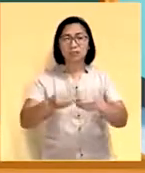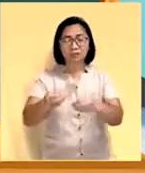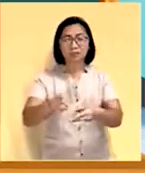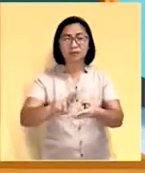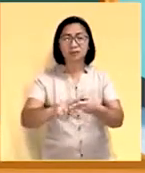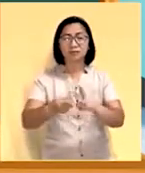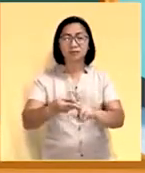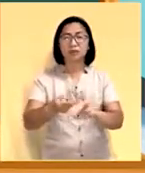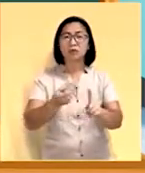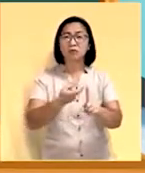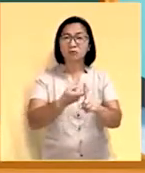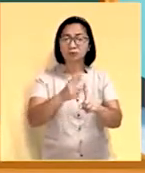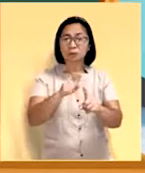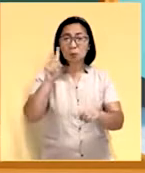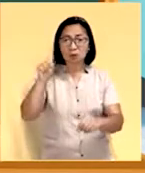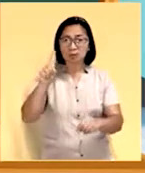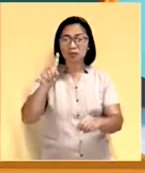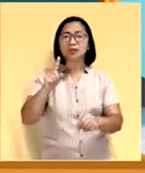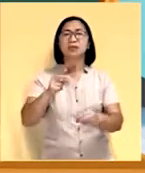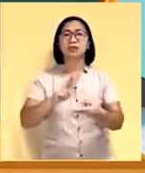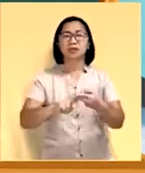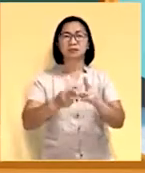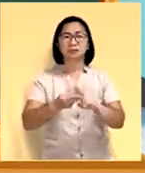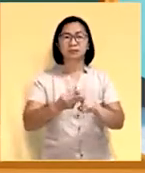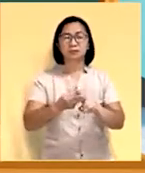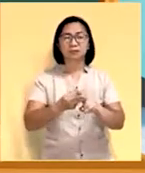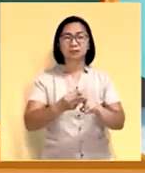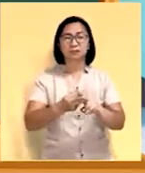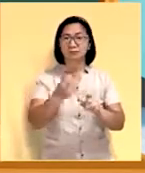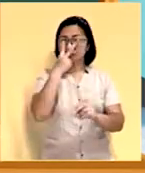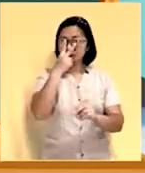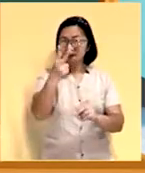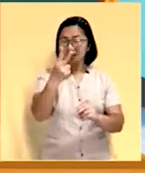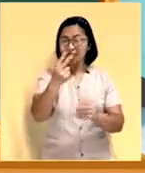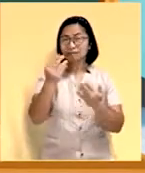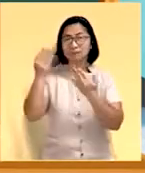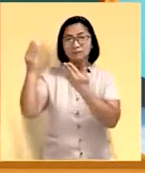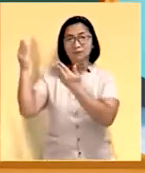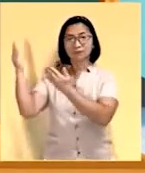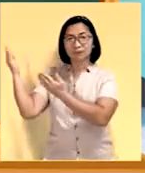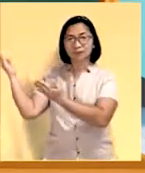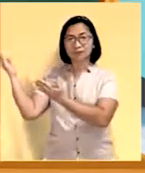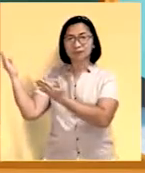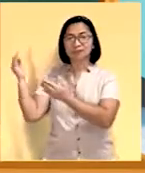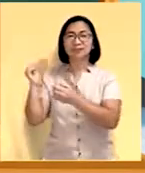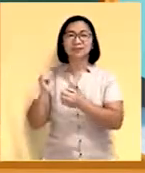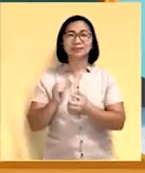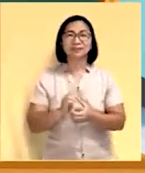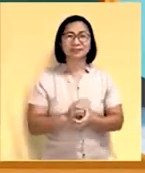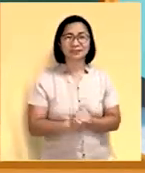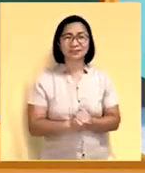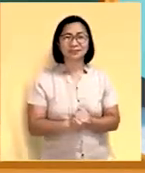given mula sa isa pang number. Tingnan ninyo ito.